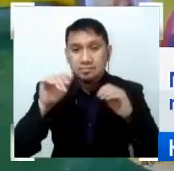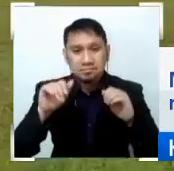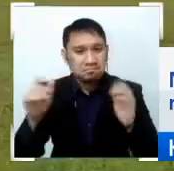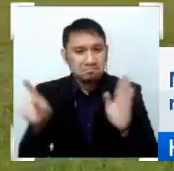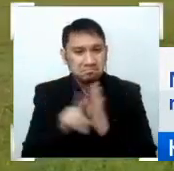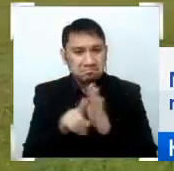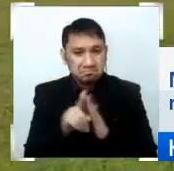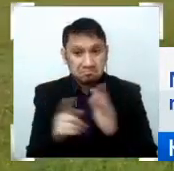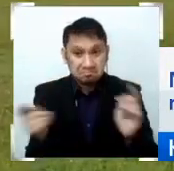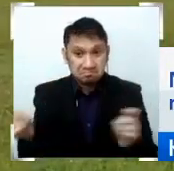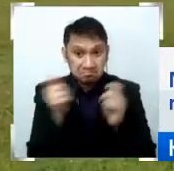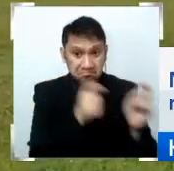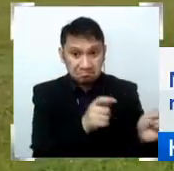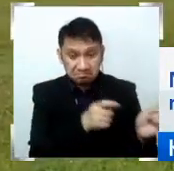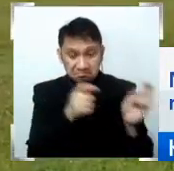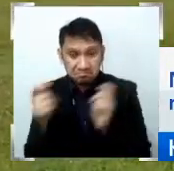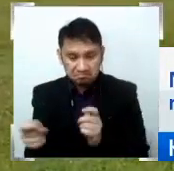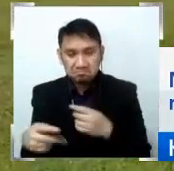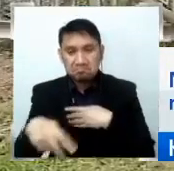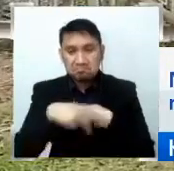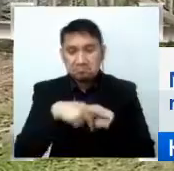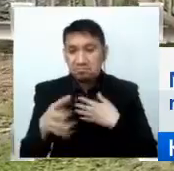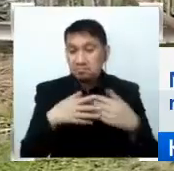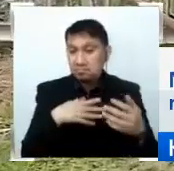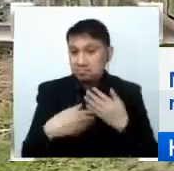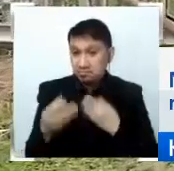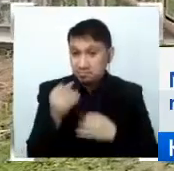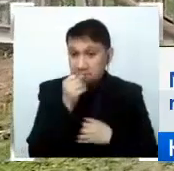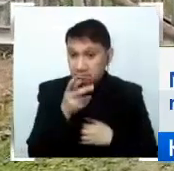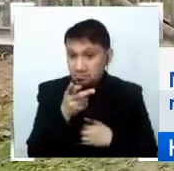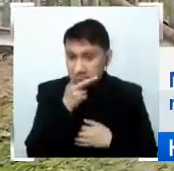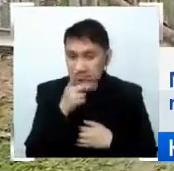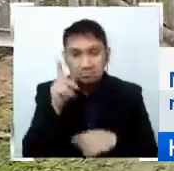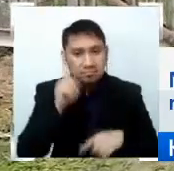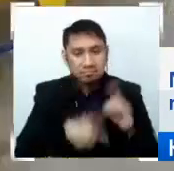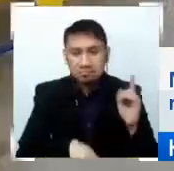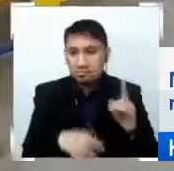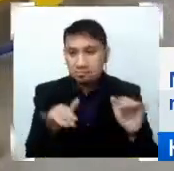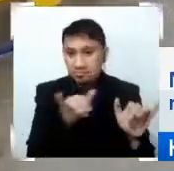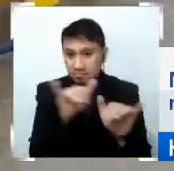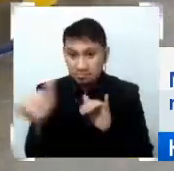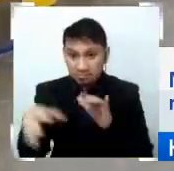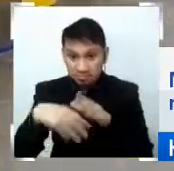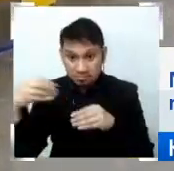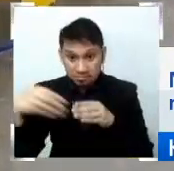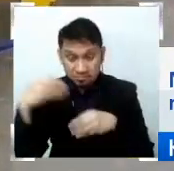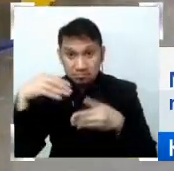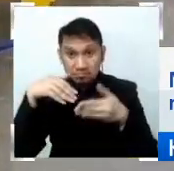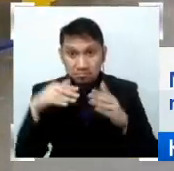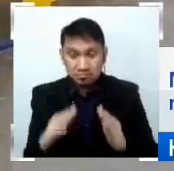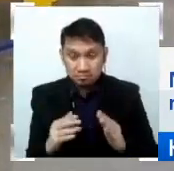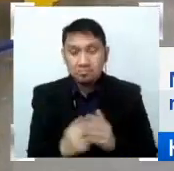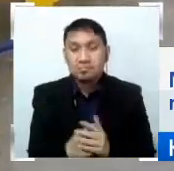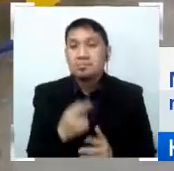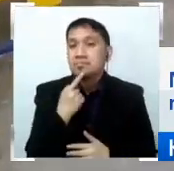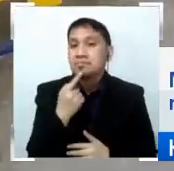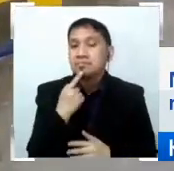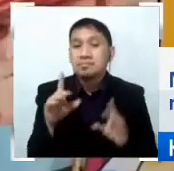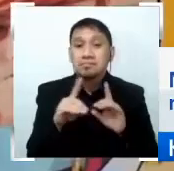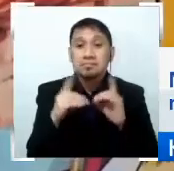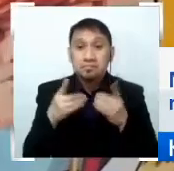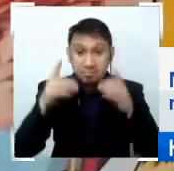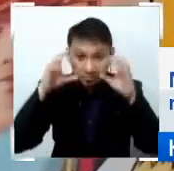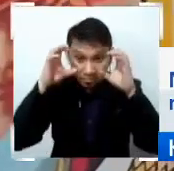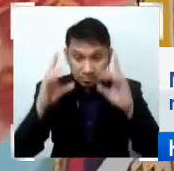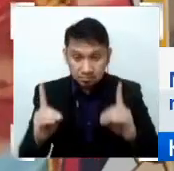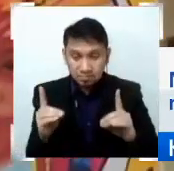noon. Kahit recess, hindi rin daw pwedeng sabay-sabay ang labas ng mga estudyante. Naunang sinabi ng DepEd na posibleng madagdagan pa ang